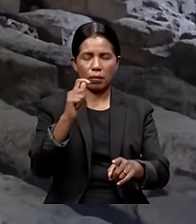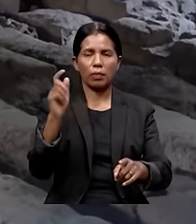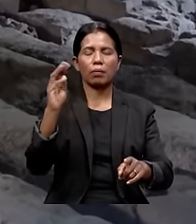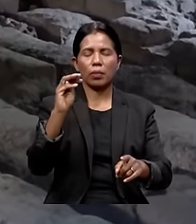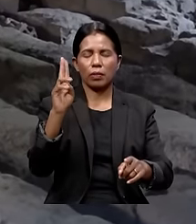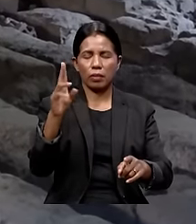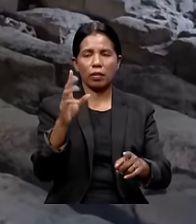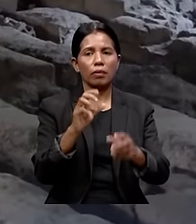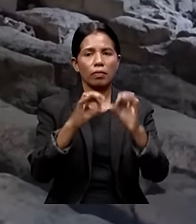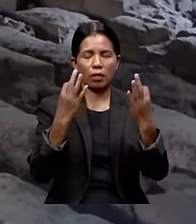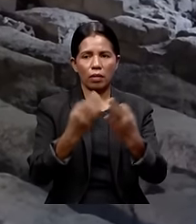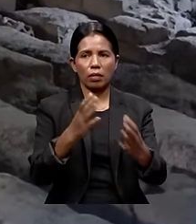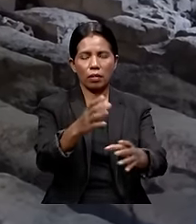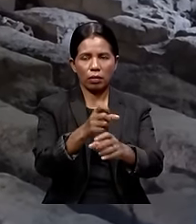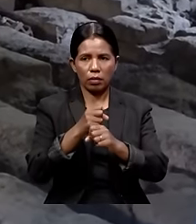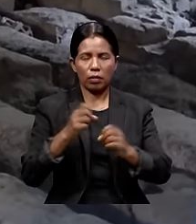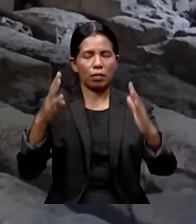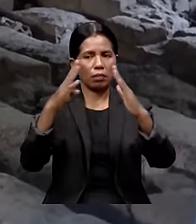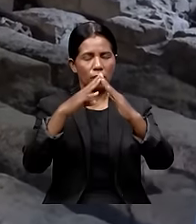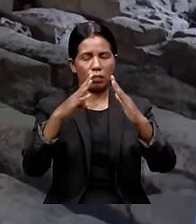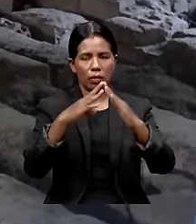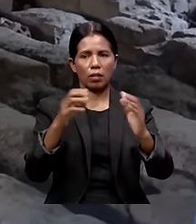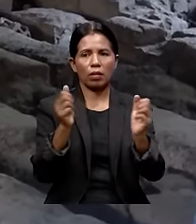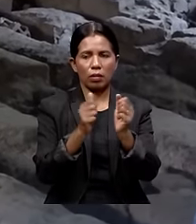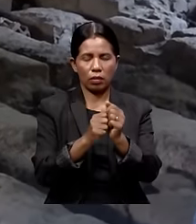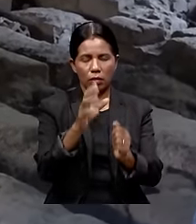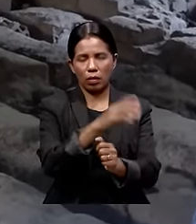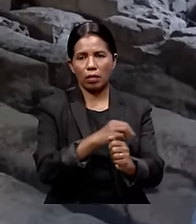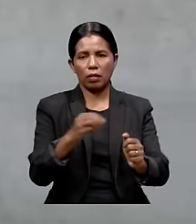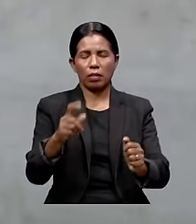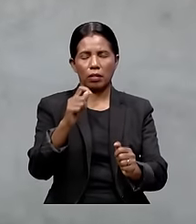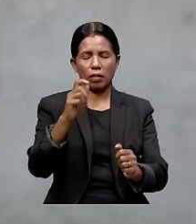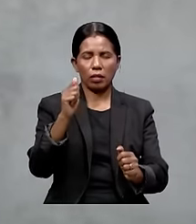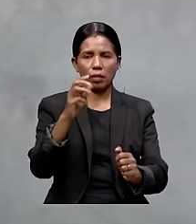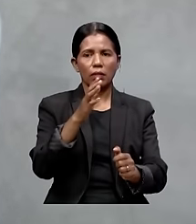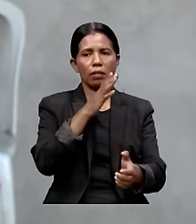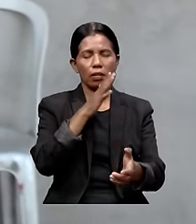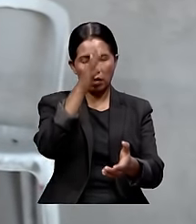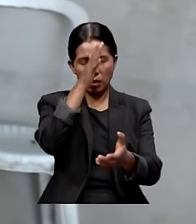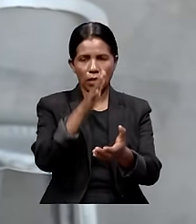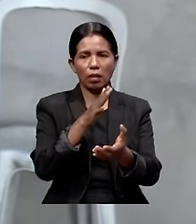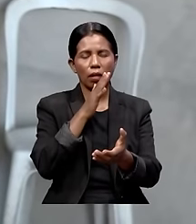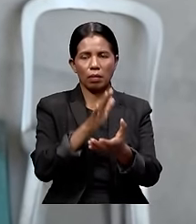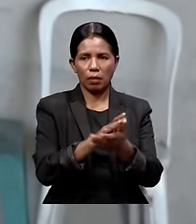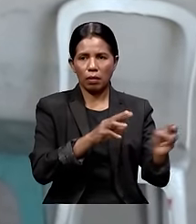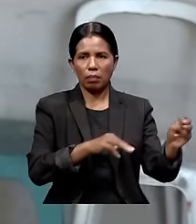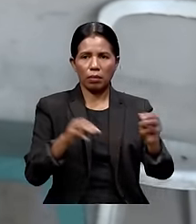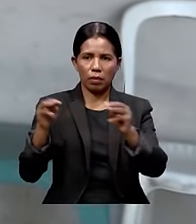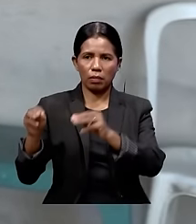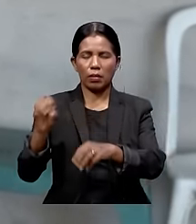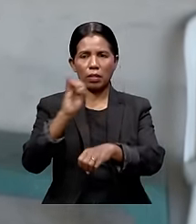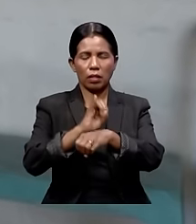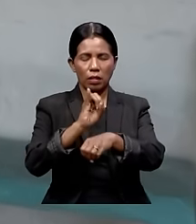no começa sobo ona saudoso ni a uma. Honune, saudoso tatamou ni a kaben ho oan sira evacua ba iha